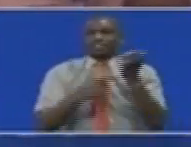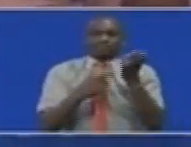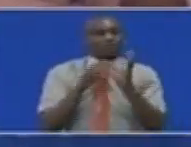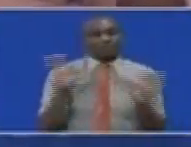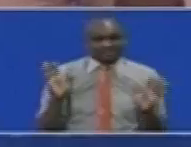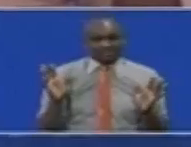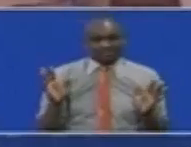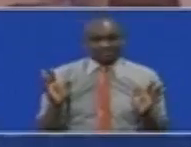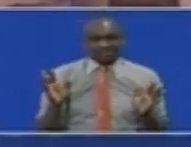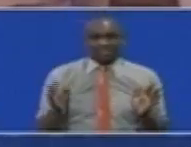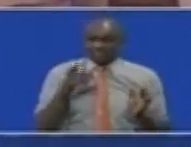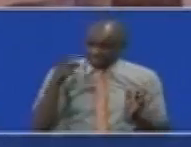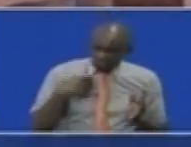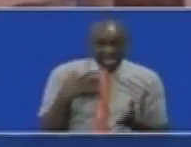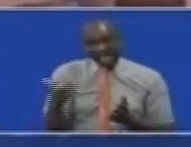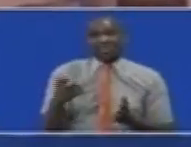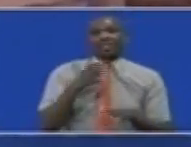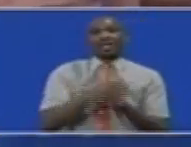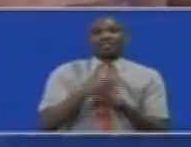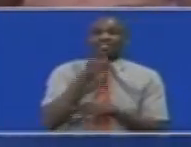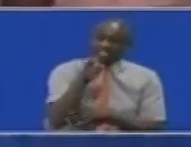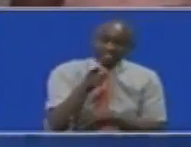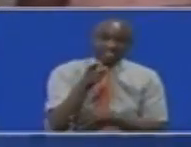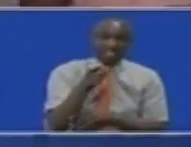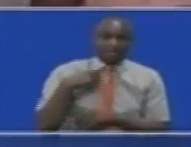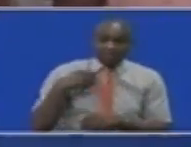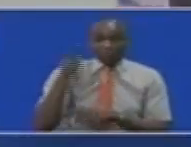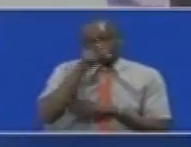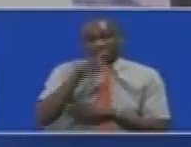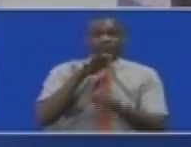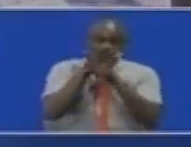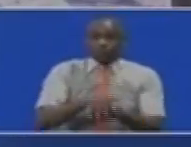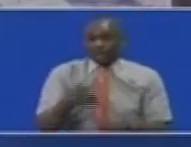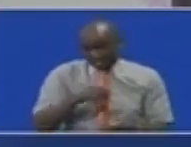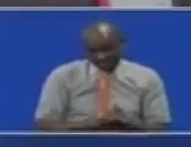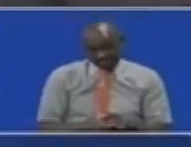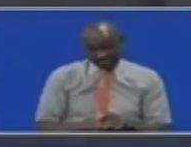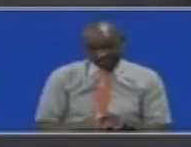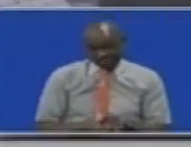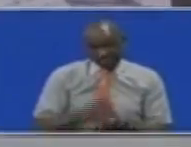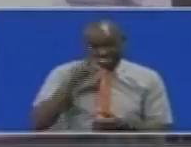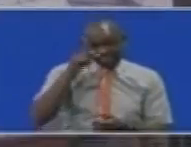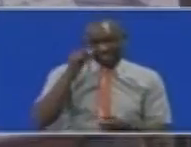telling your numbers is a lie, and it was only used to intimidate us. Shadrack Miti, KTN Leo.